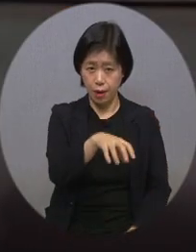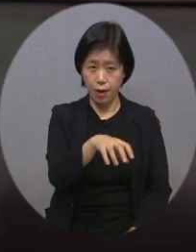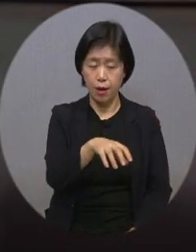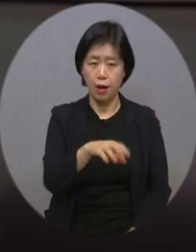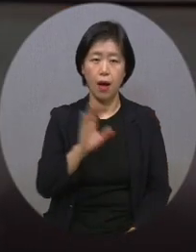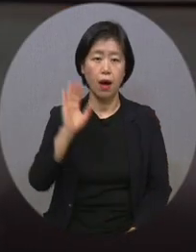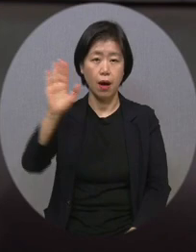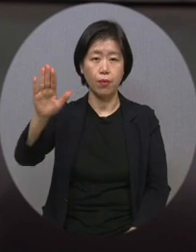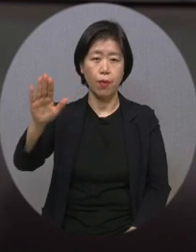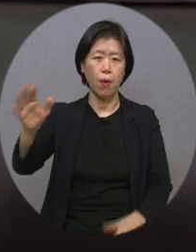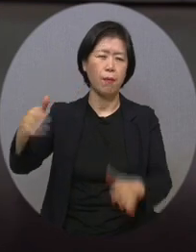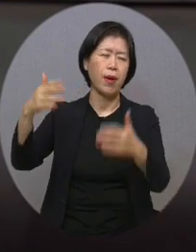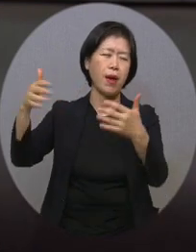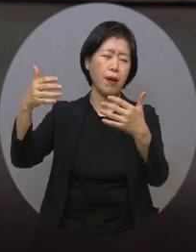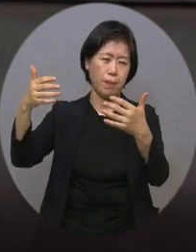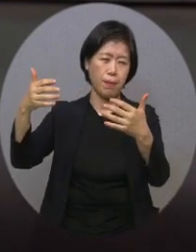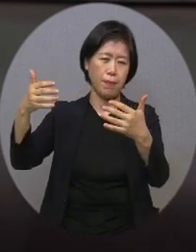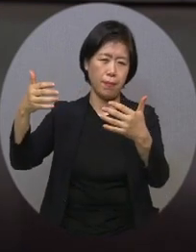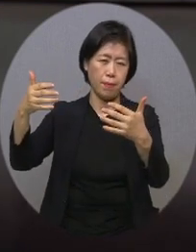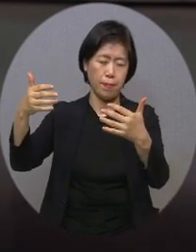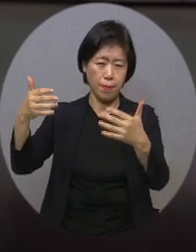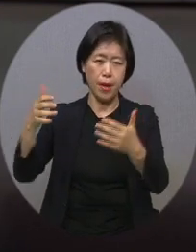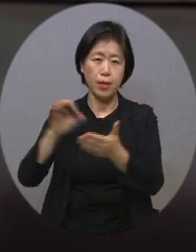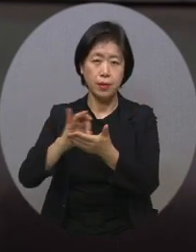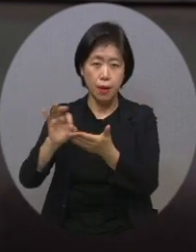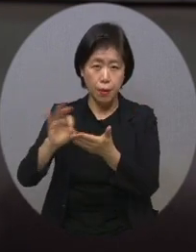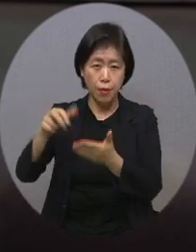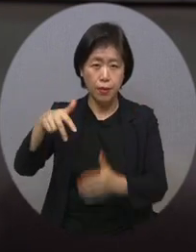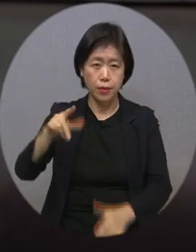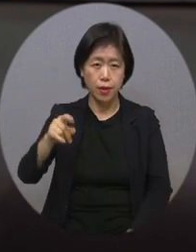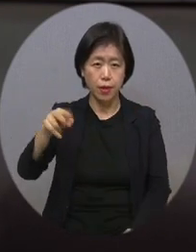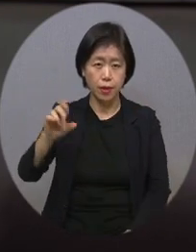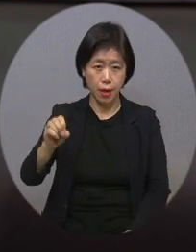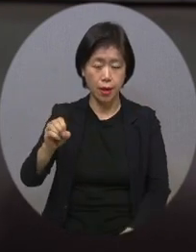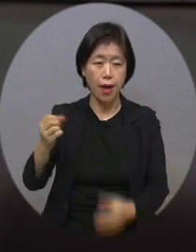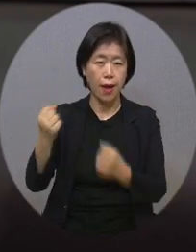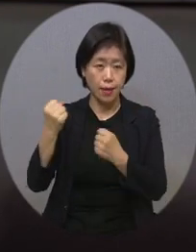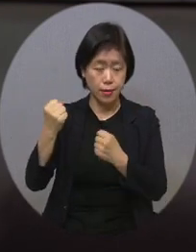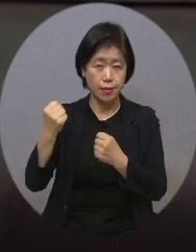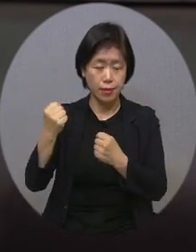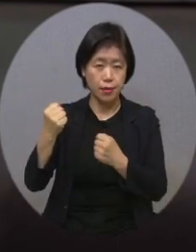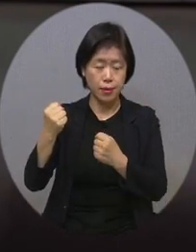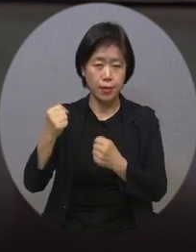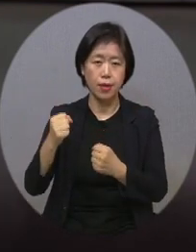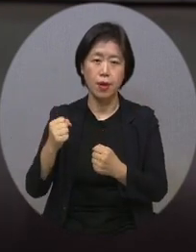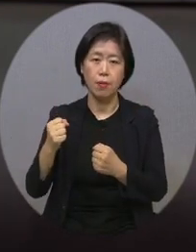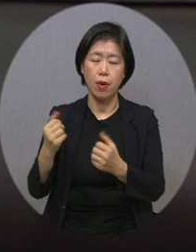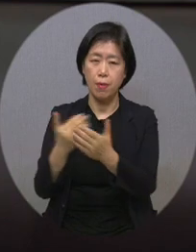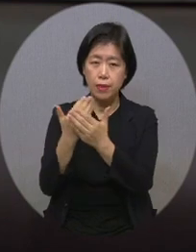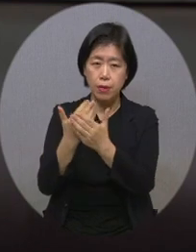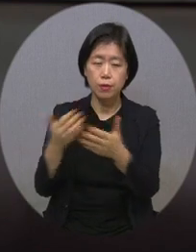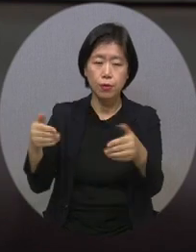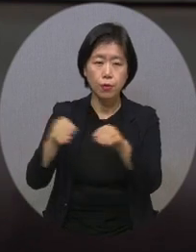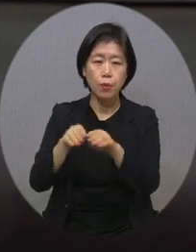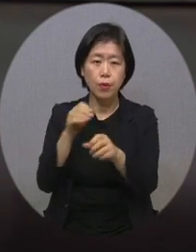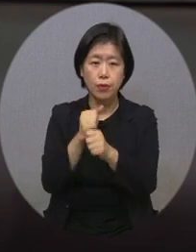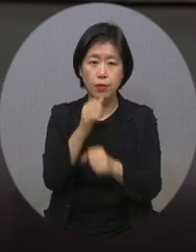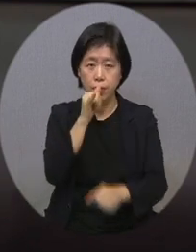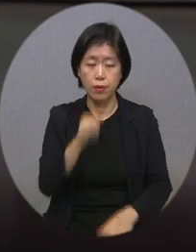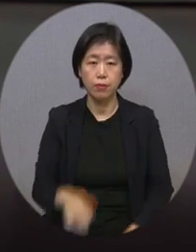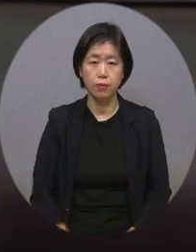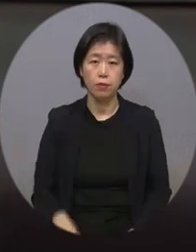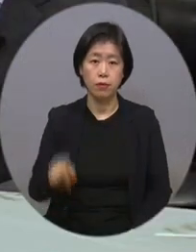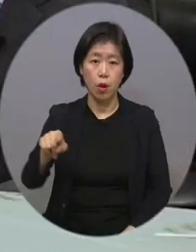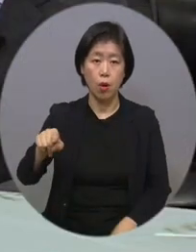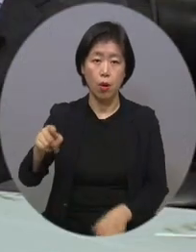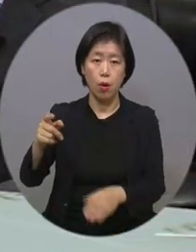풍력까지 군산에 있는 재생에너지 사업이 끝나면은 연간 저희들 수입액이 몇백억 됩니다. 네. 이건 전부 다